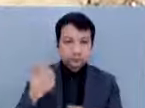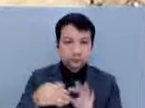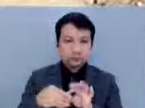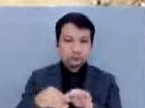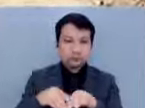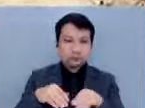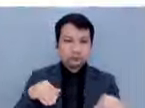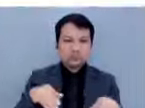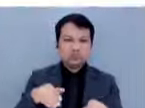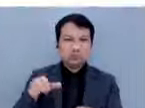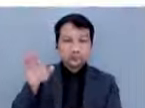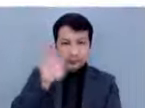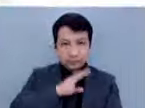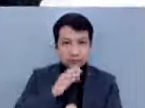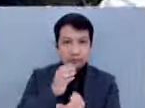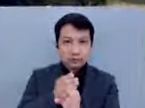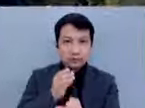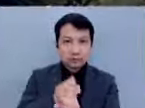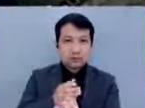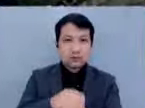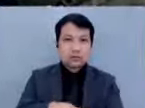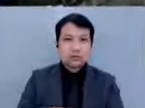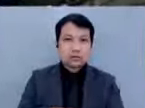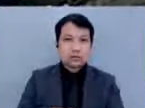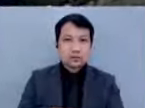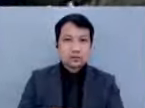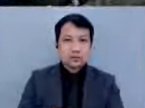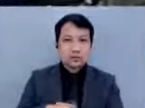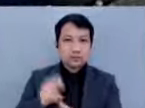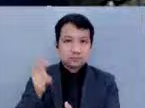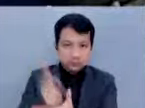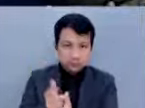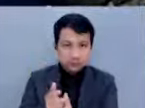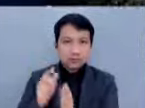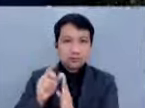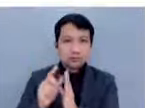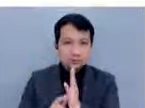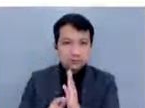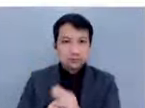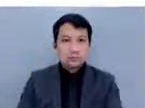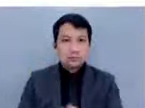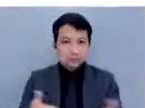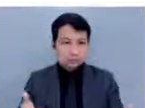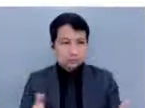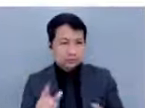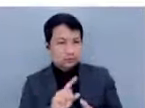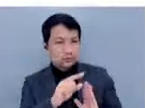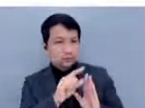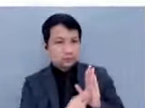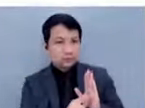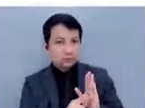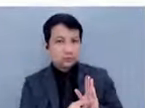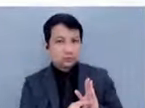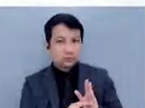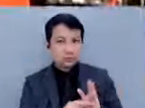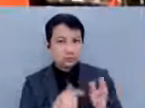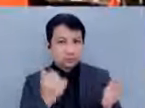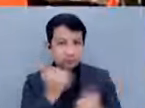sirang kotse. Kapag sinabi ko ng illegal parking, may batas. Ano batas? Madami mong violation na po dito. Ikaw!